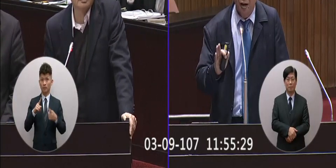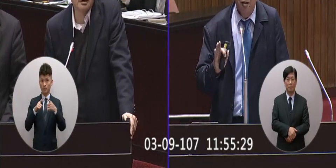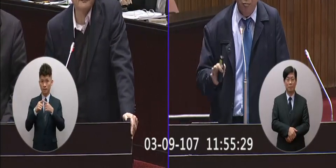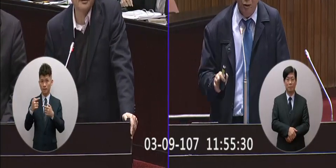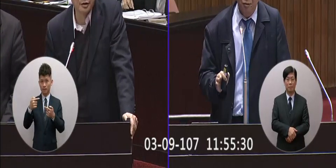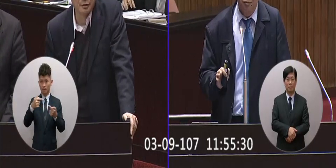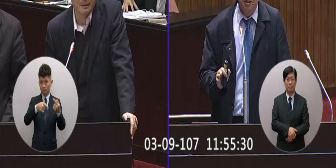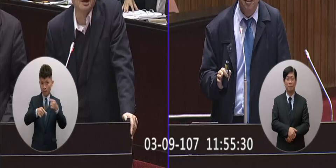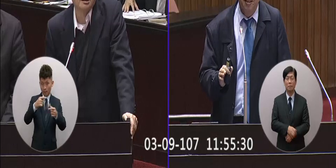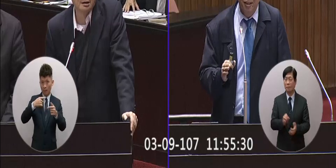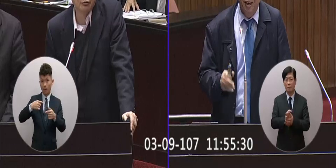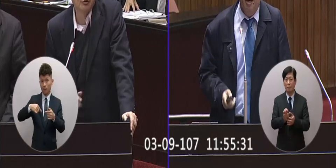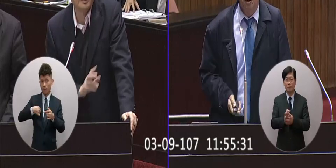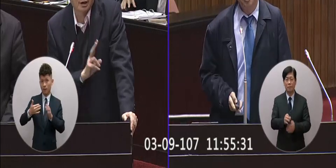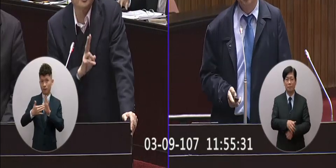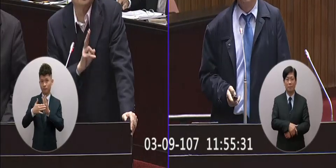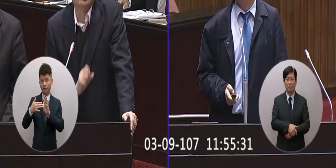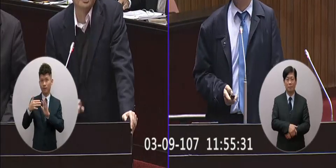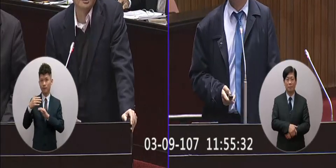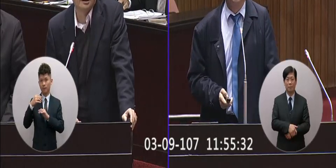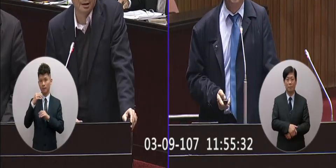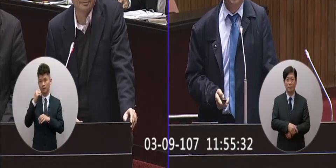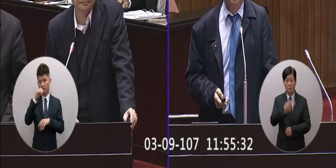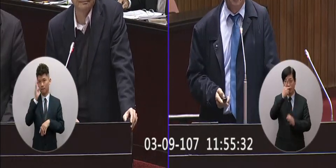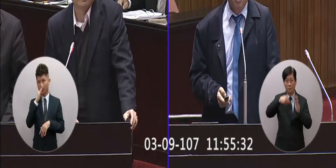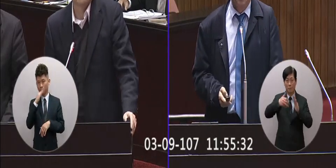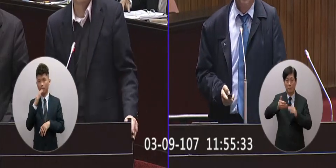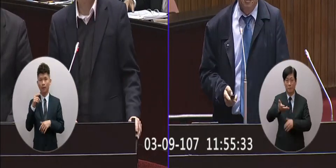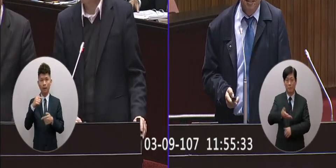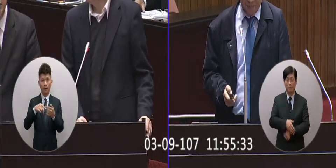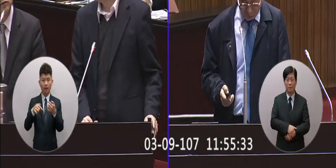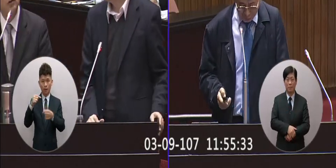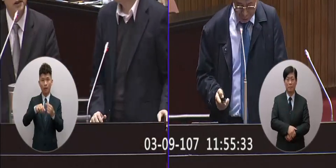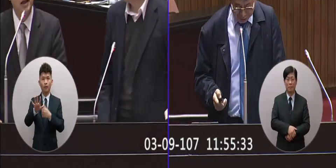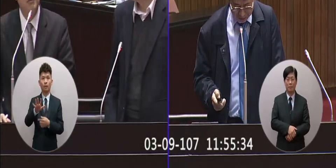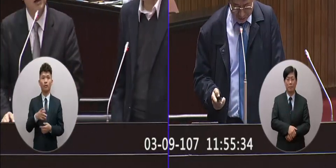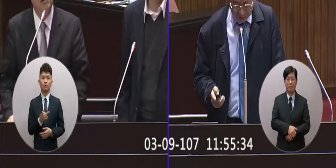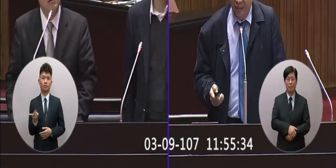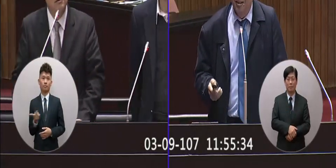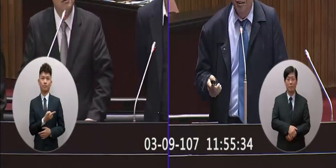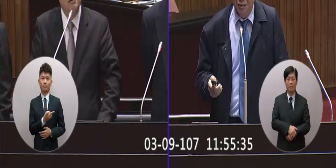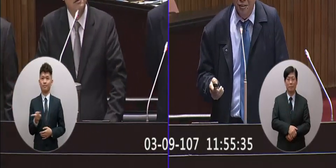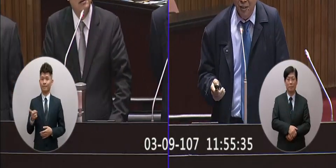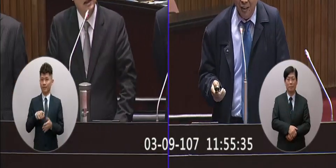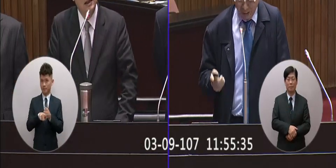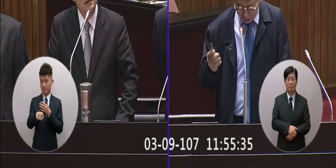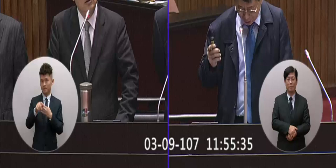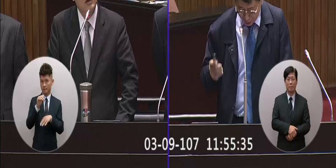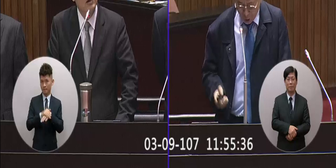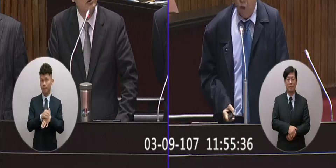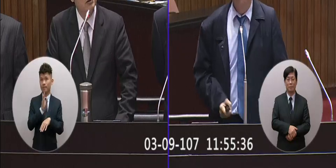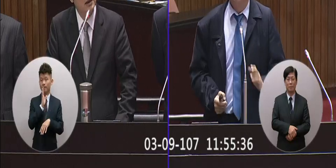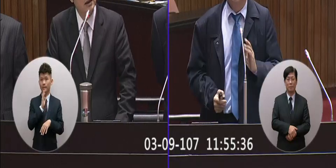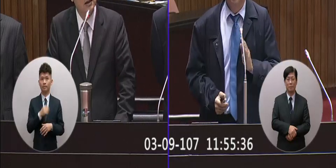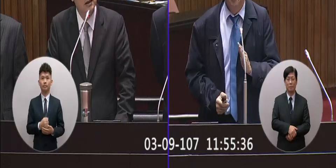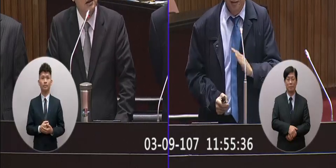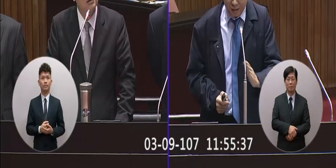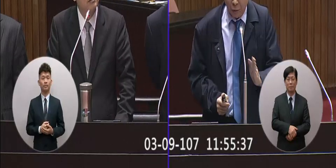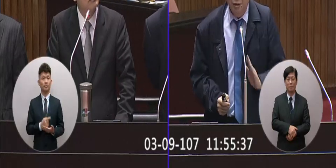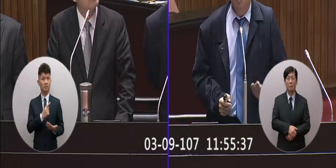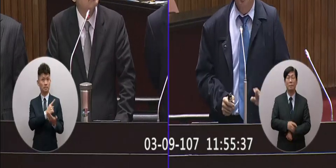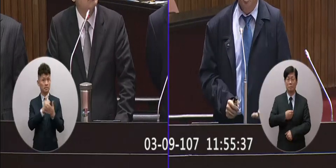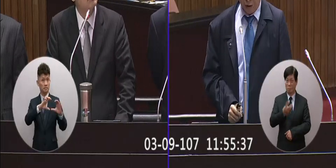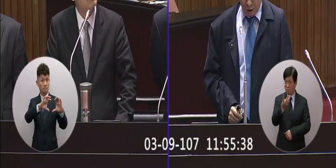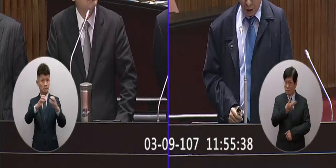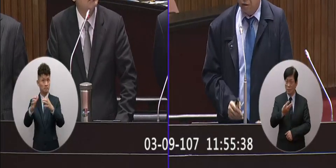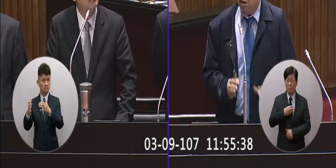有天然放射性， 所以说软硬体呢， 因为我想因两个拢专业啦，哈，当然咱国家拢有一个，